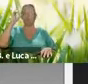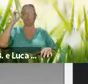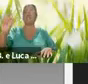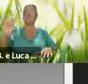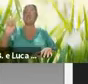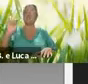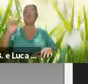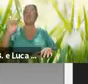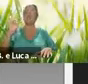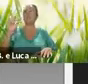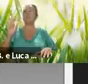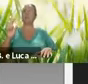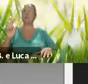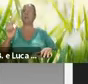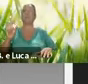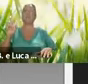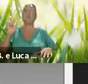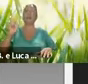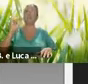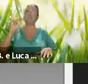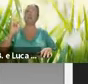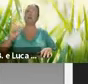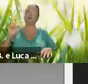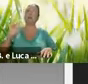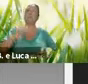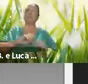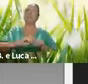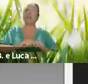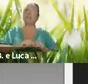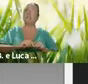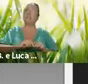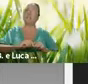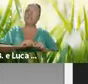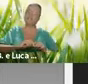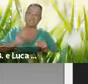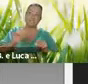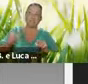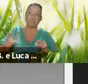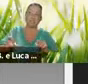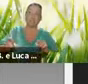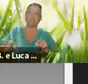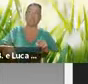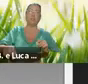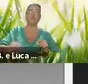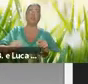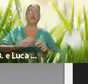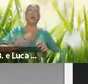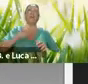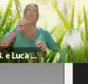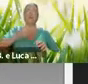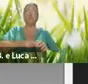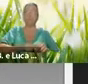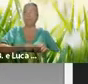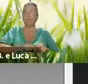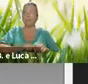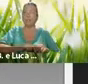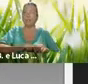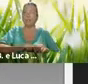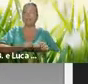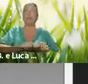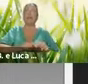lui sta dando la soluzione. Basta però affezionarsi agli esercizi di meditazione, allo